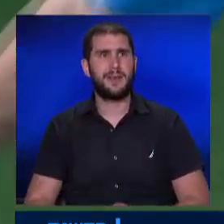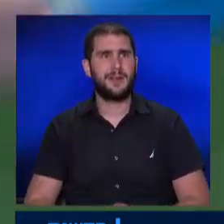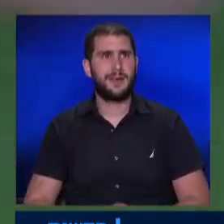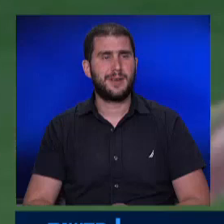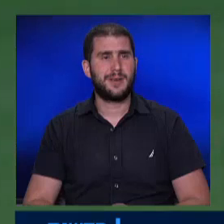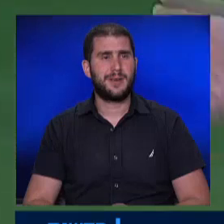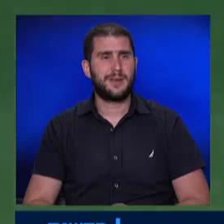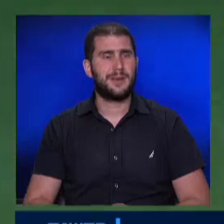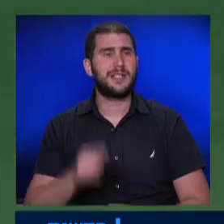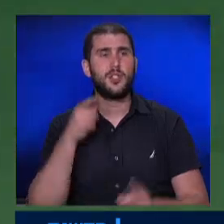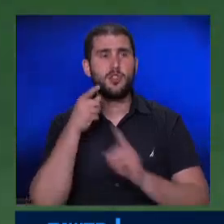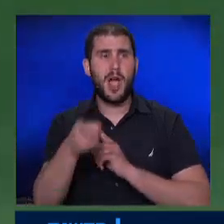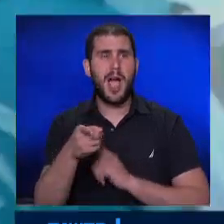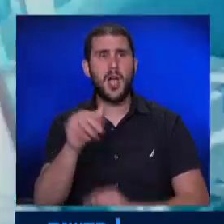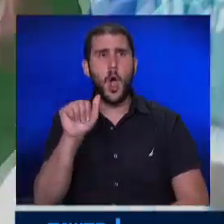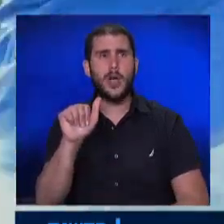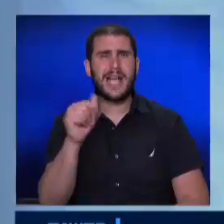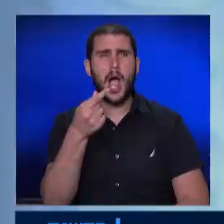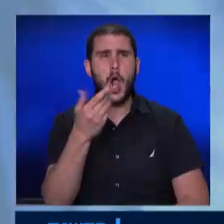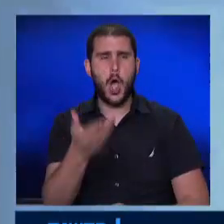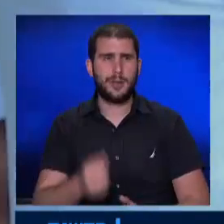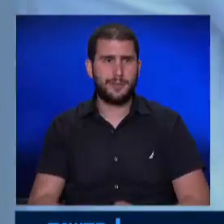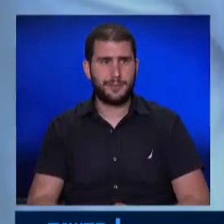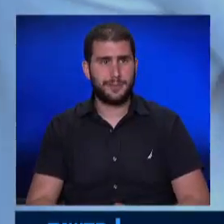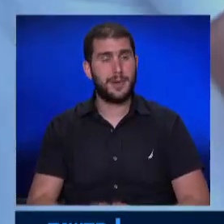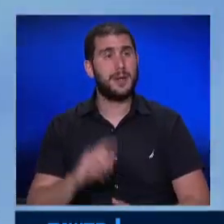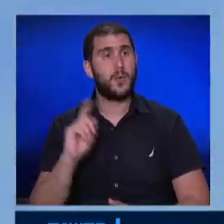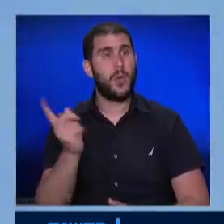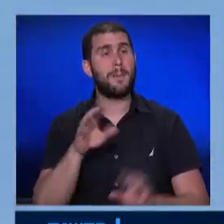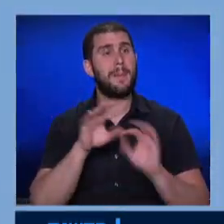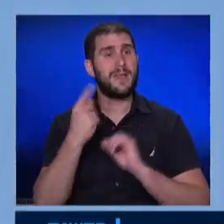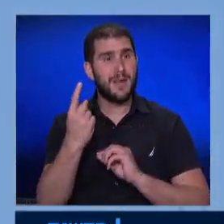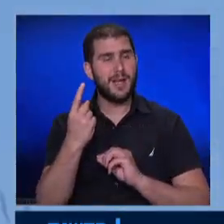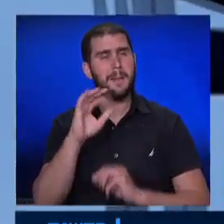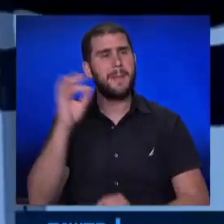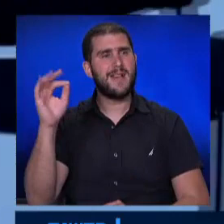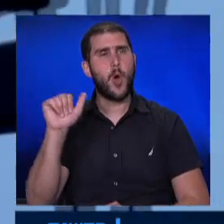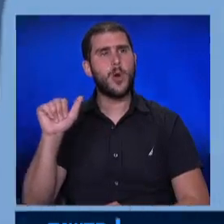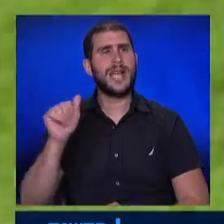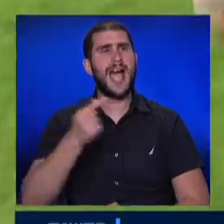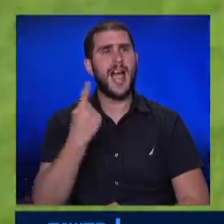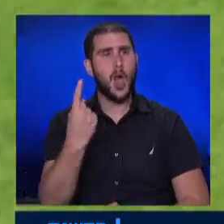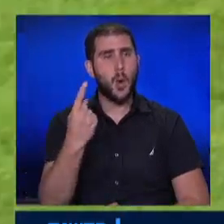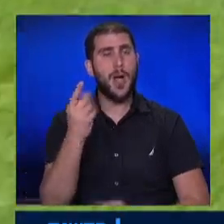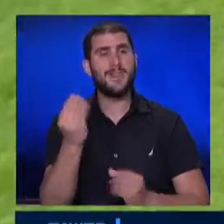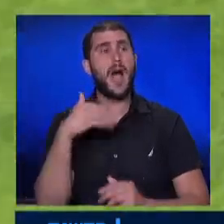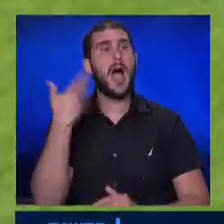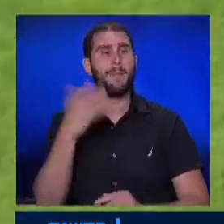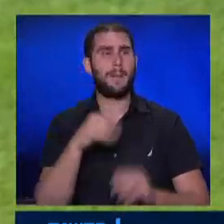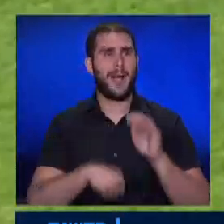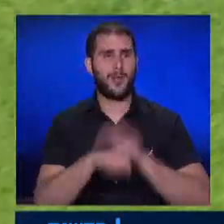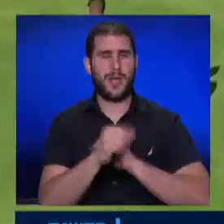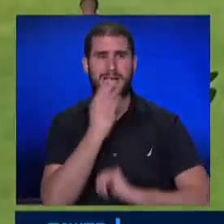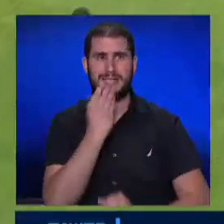גלוך! איזה שער, אוסקר גלוך! מעל כולם בנבחרת הזו מככב אוסקר גלוך, שהוא הדבר הבא